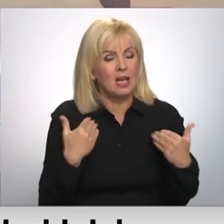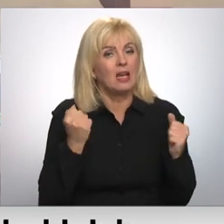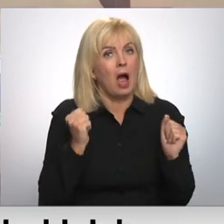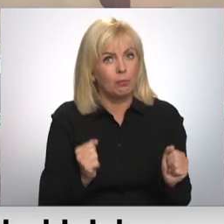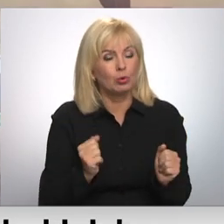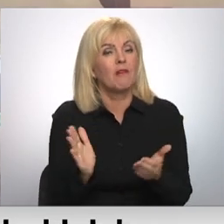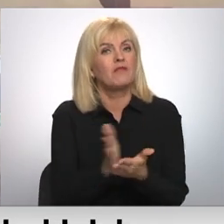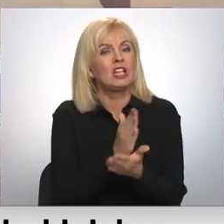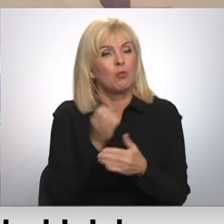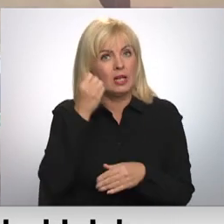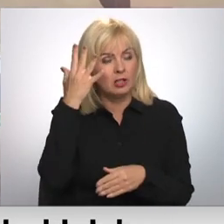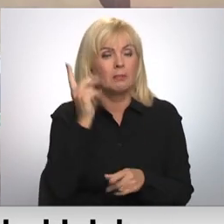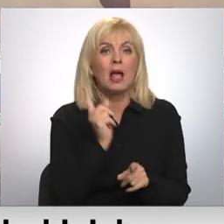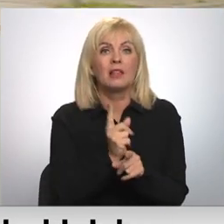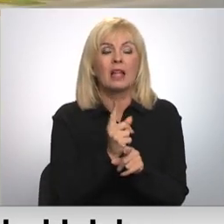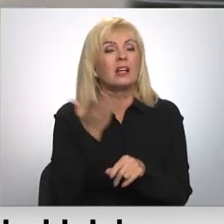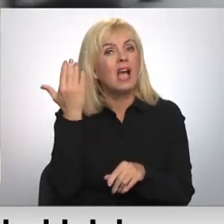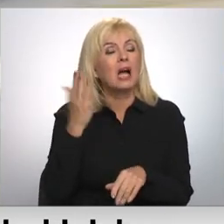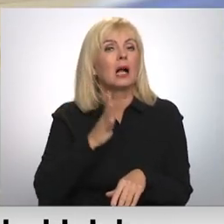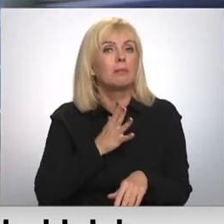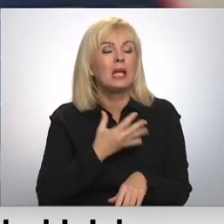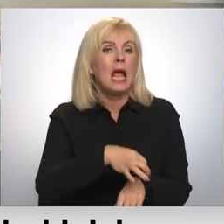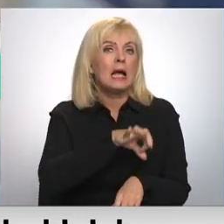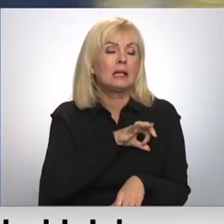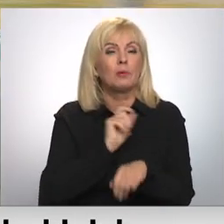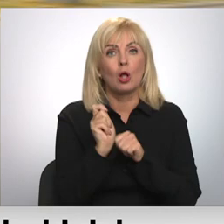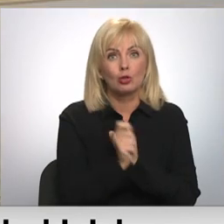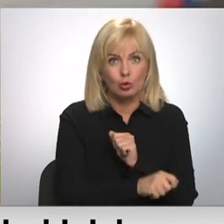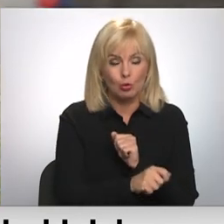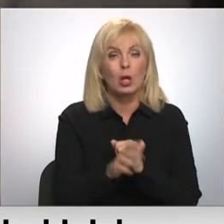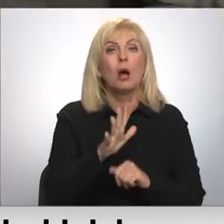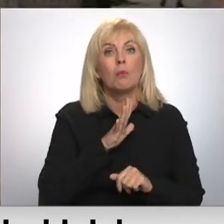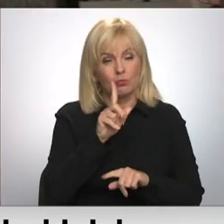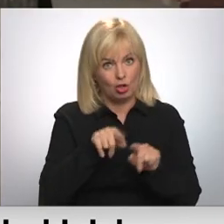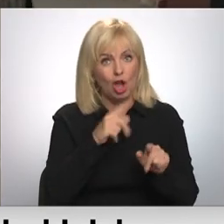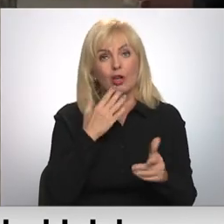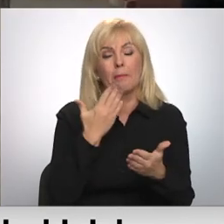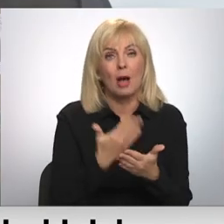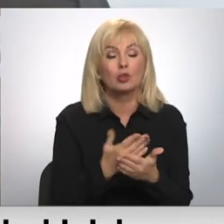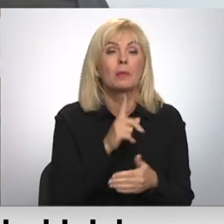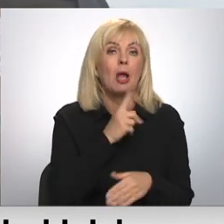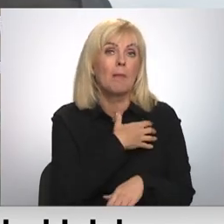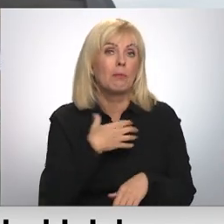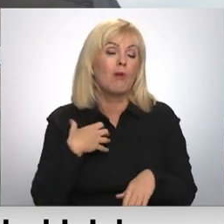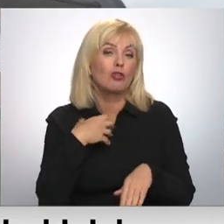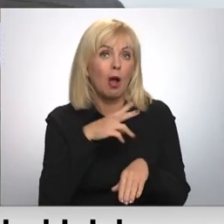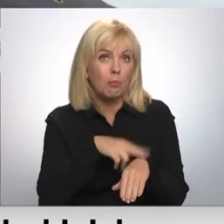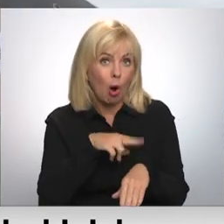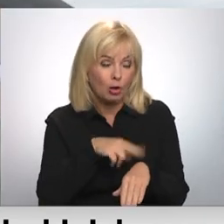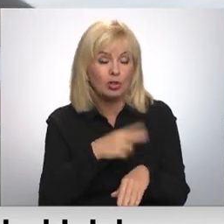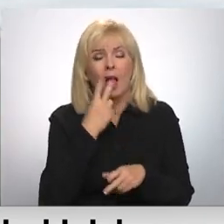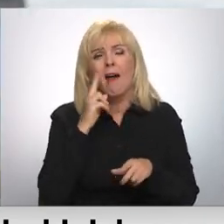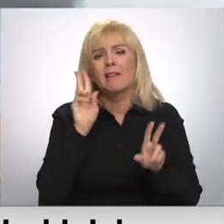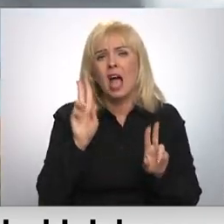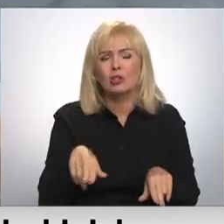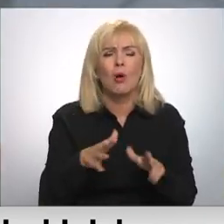izglītībai, nedrīkst būt krimināli sodīti, kaut gan arī ir tādi, kas mums pat tādi piesakās. Liepājas pašvaldības policijā uzsver, ka neskatoties